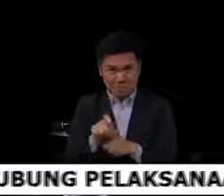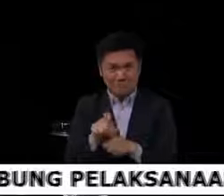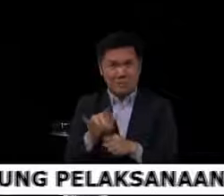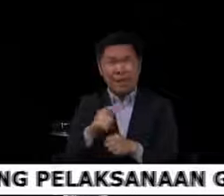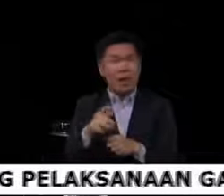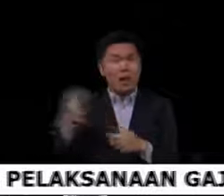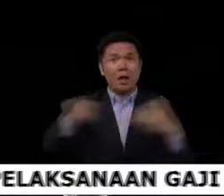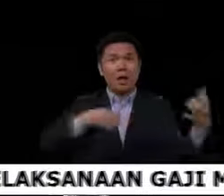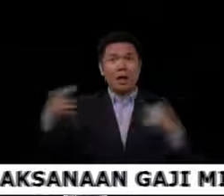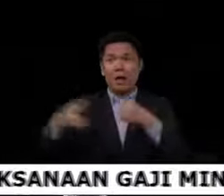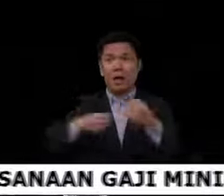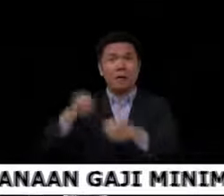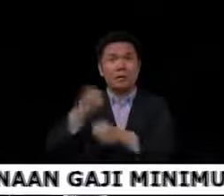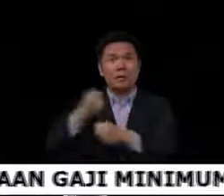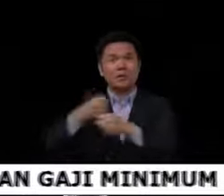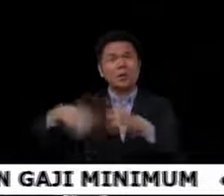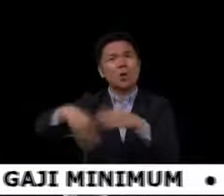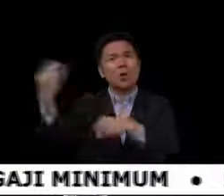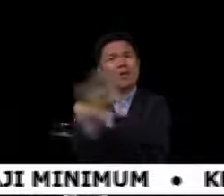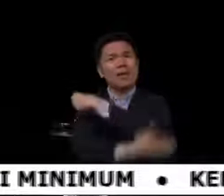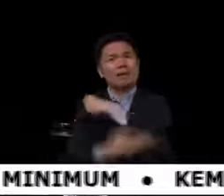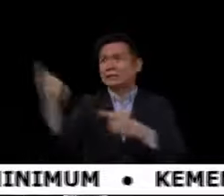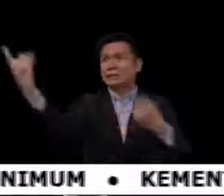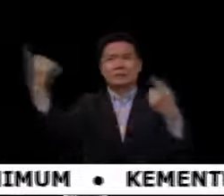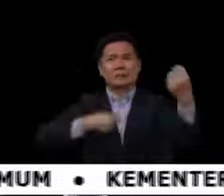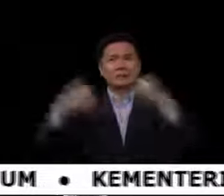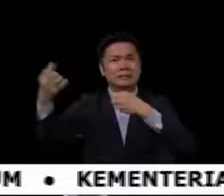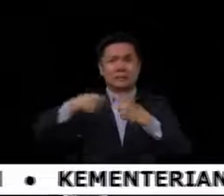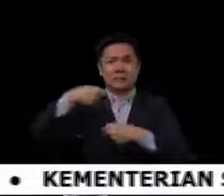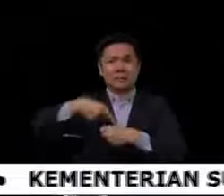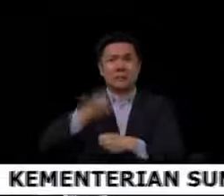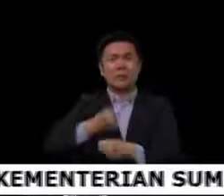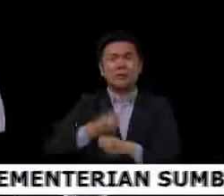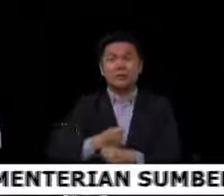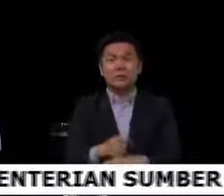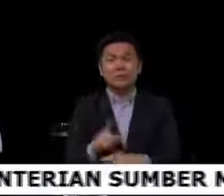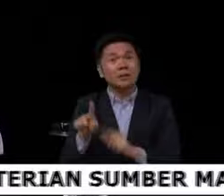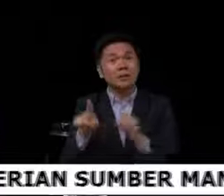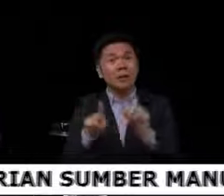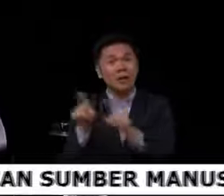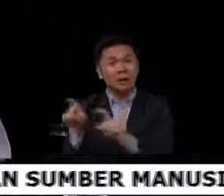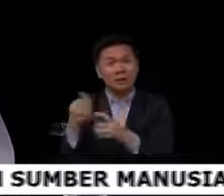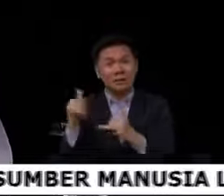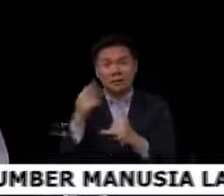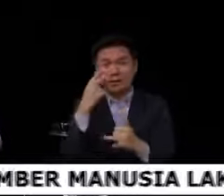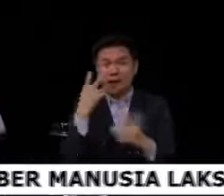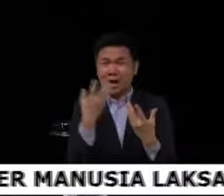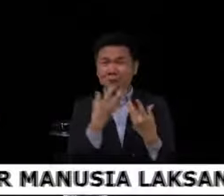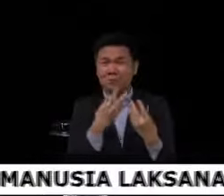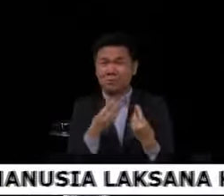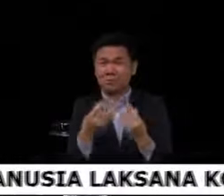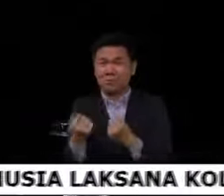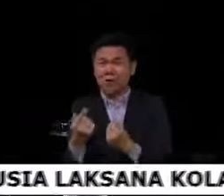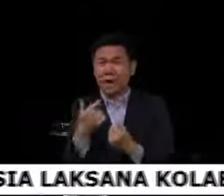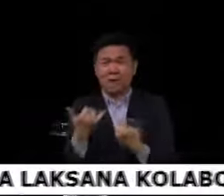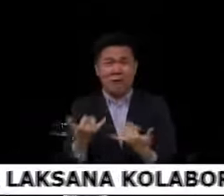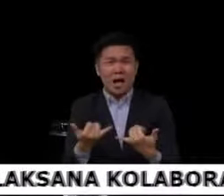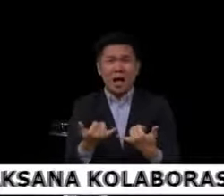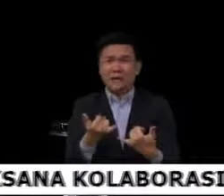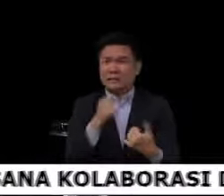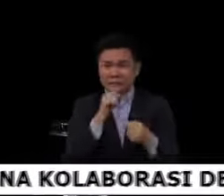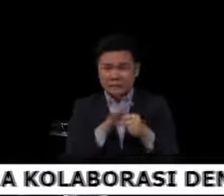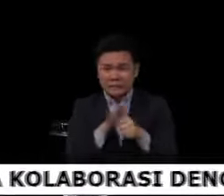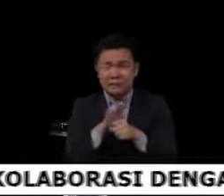berebut ingin mendapat tenaga buruh asing untuk sektor ini pusing kepentingan Apakah kita sudah menguning solusinya ledakan tekanan